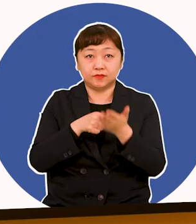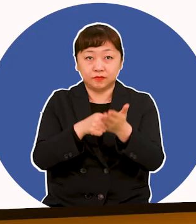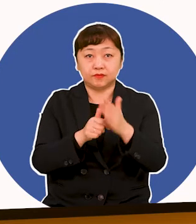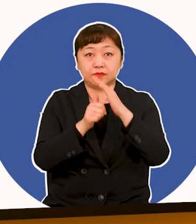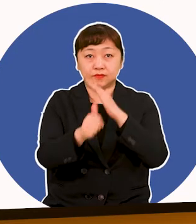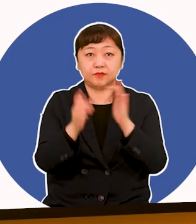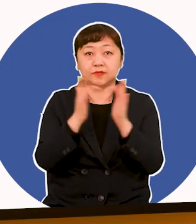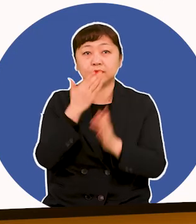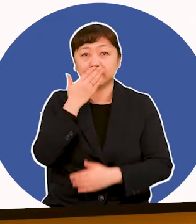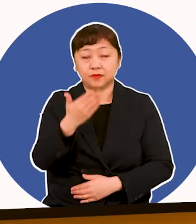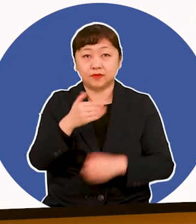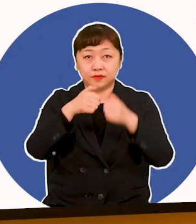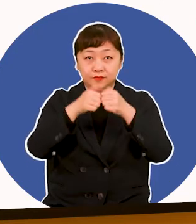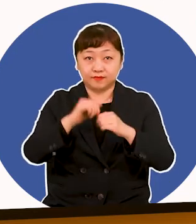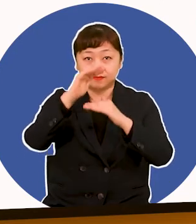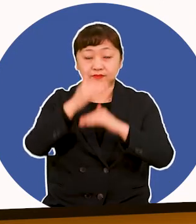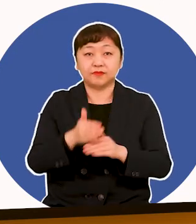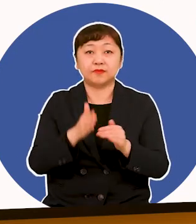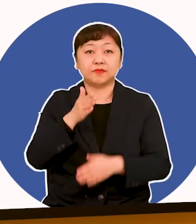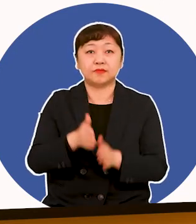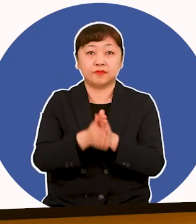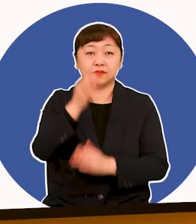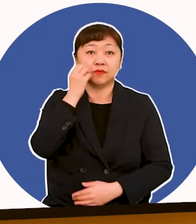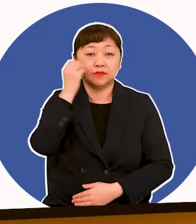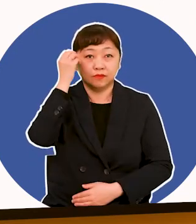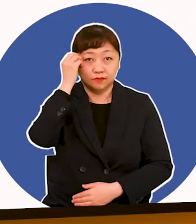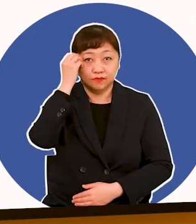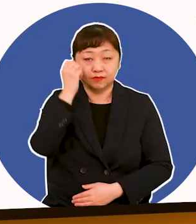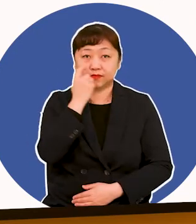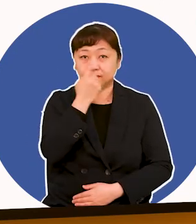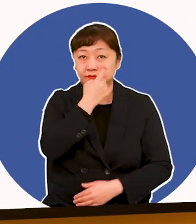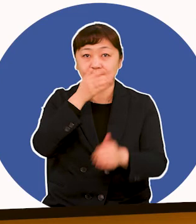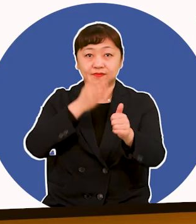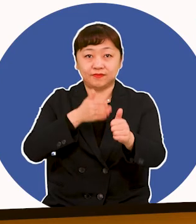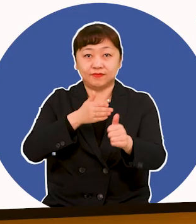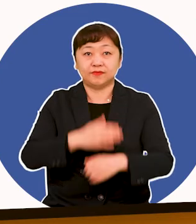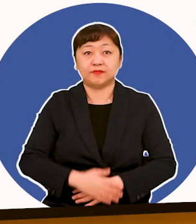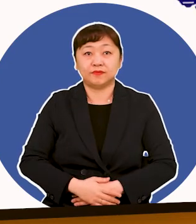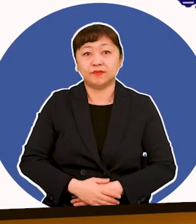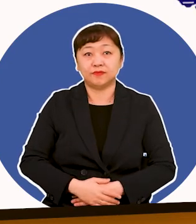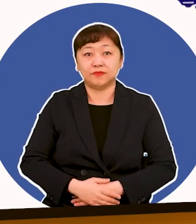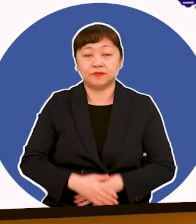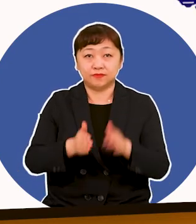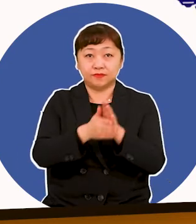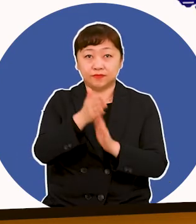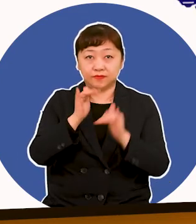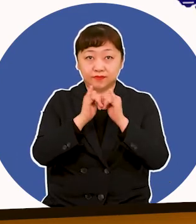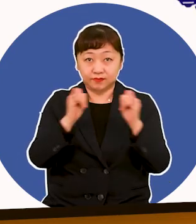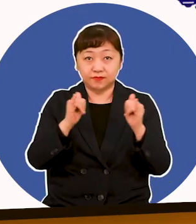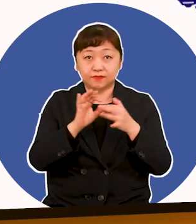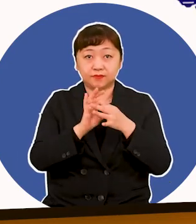가능합니다 자세한 사항은 시청 홈페이지 모집 공고문을 참고해 주시면 되겠습니다 c 관계자는